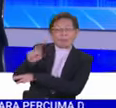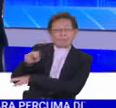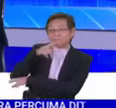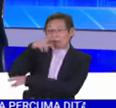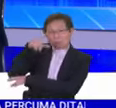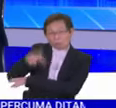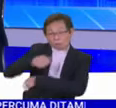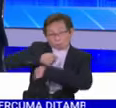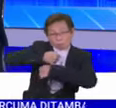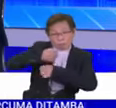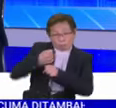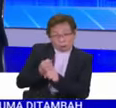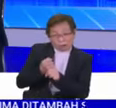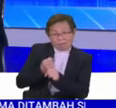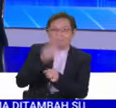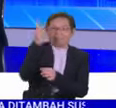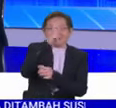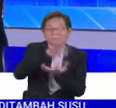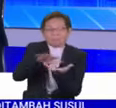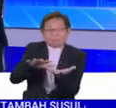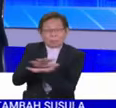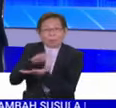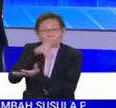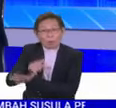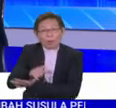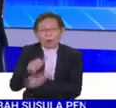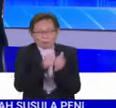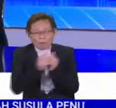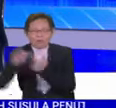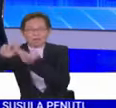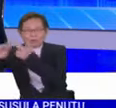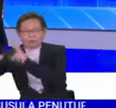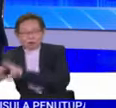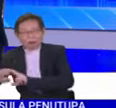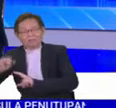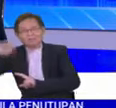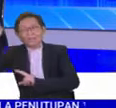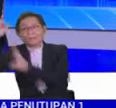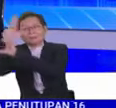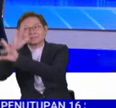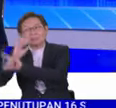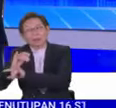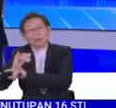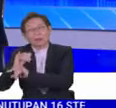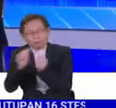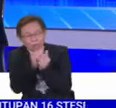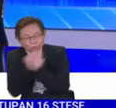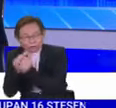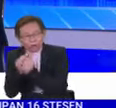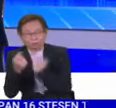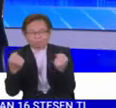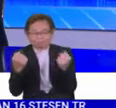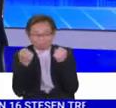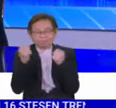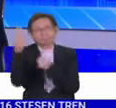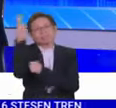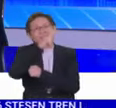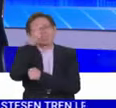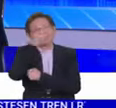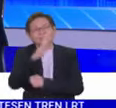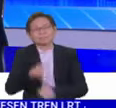perlu membentuk kerajaan campuran. Sebaliknya, hanya bersama rakan Sabah dan Sarawak bagi memperkukuh kerajaan.